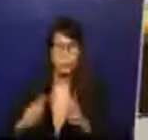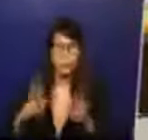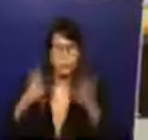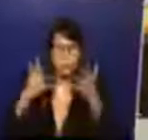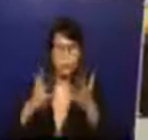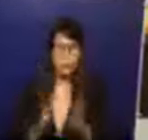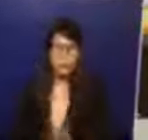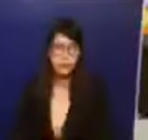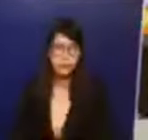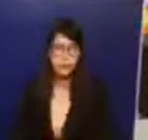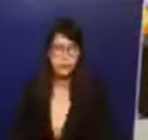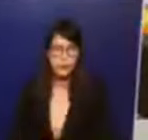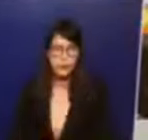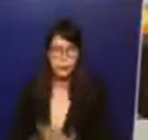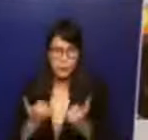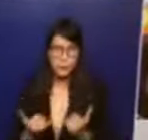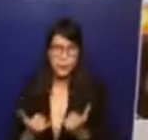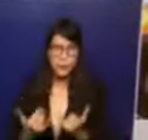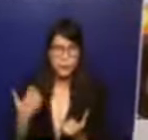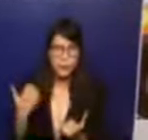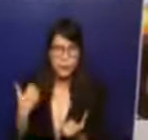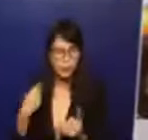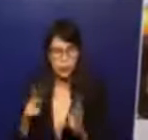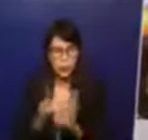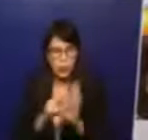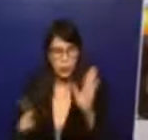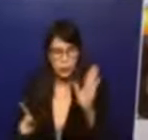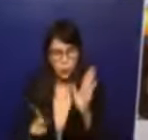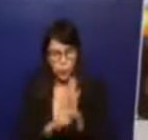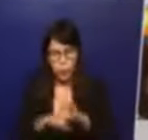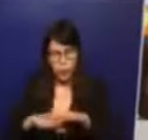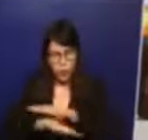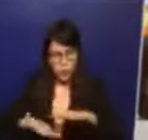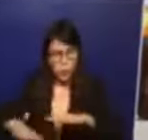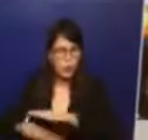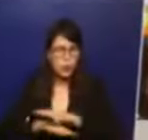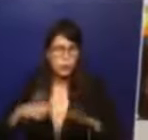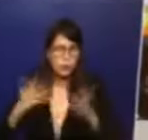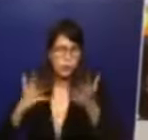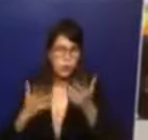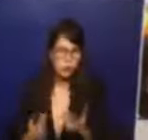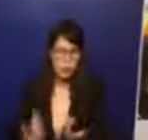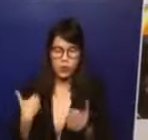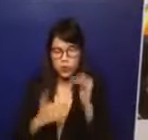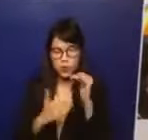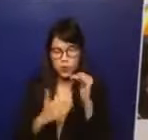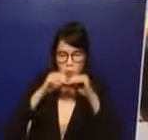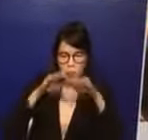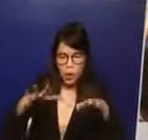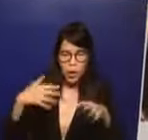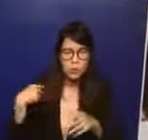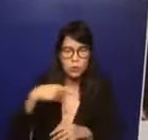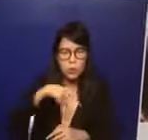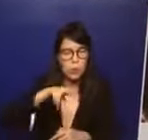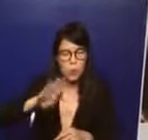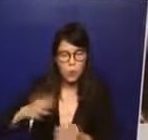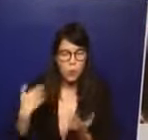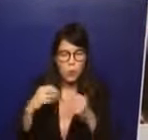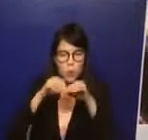ไม่ฉะนั้นจึงไม่สามารถจะอ้างอิงกฎหมายอะไรได้มันเป็นระเบียบภายในท่านกำหนดของท่านเองท่านใช้ในกอง